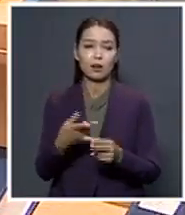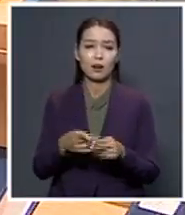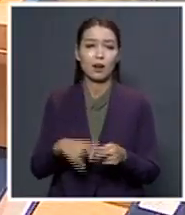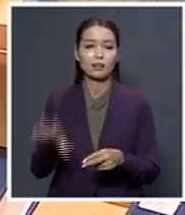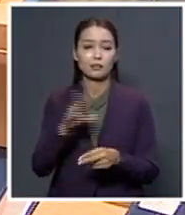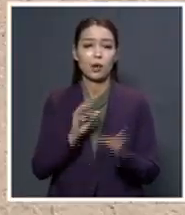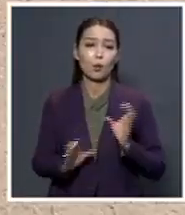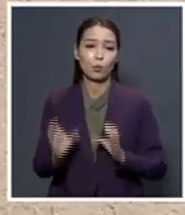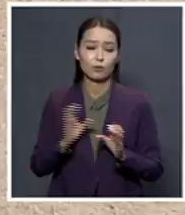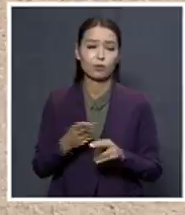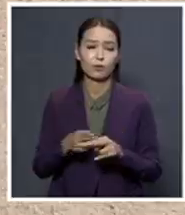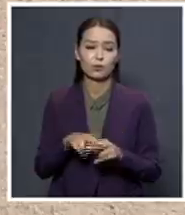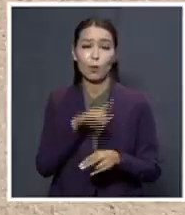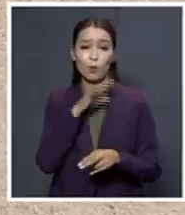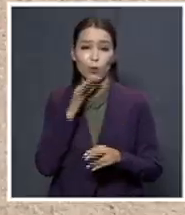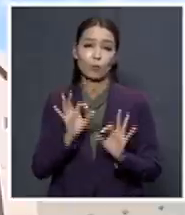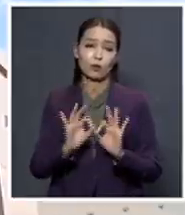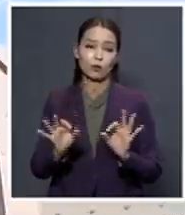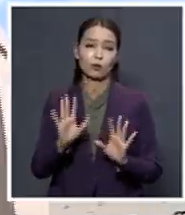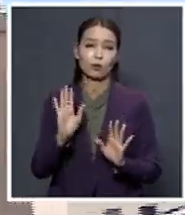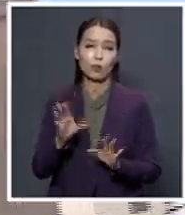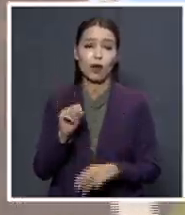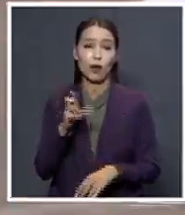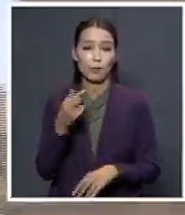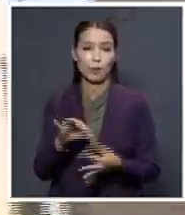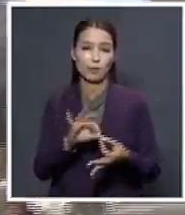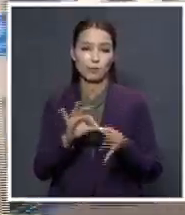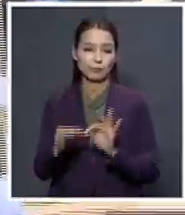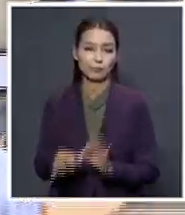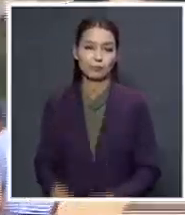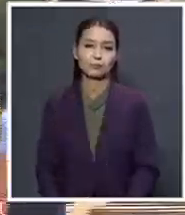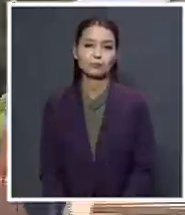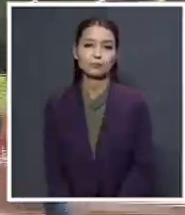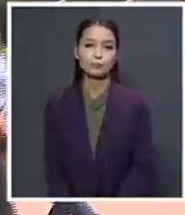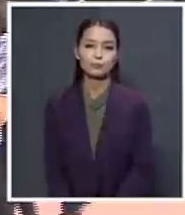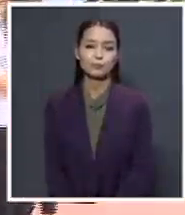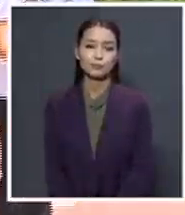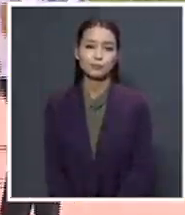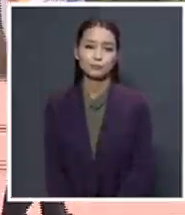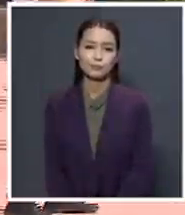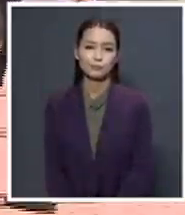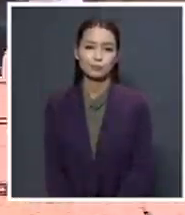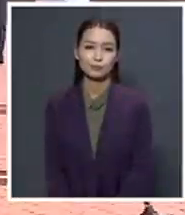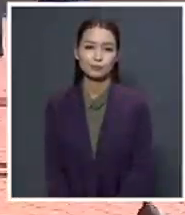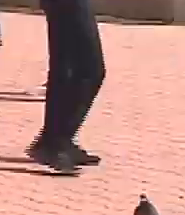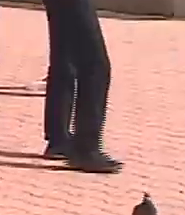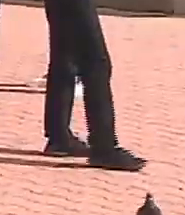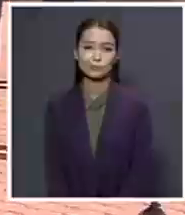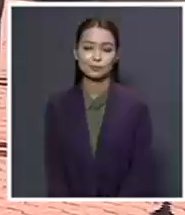өткізсек, ұтарымыз көп дейді абайтанушы. Нысаналы ғыл Мақсат Тәстенбеков ұлттық арна.